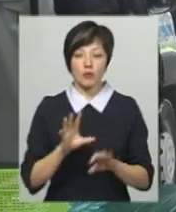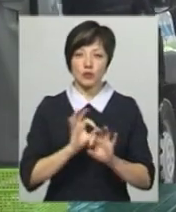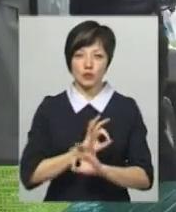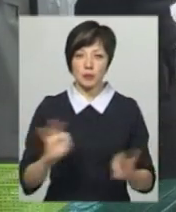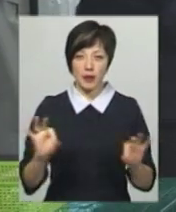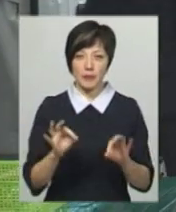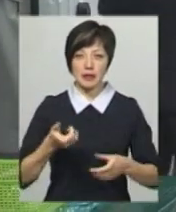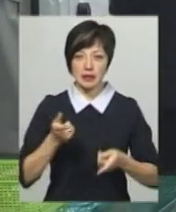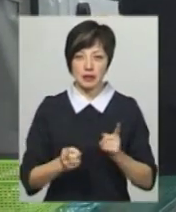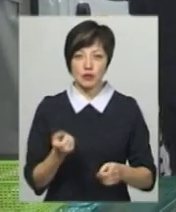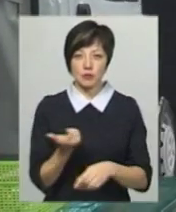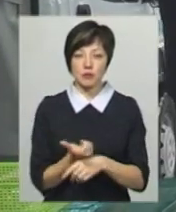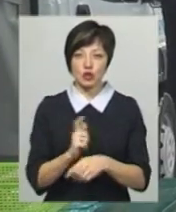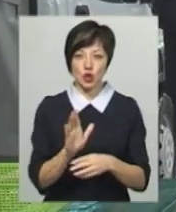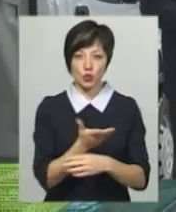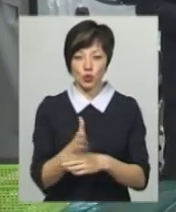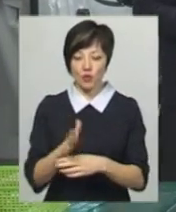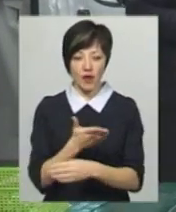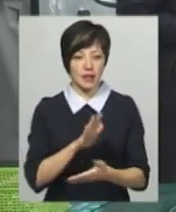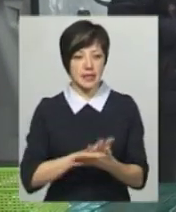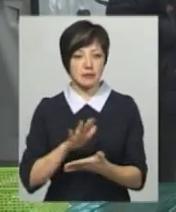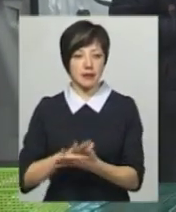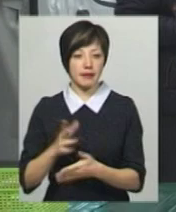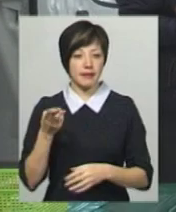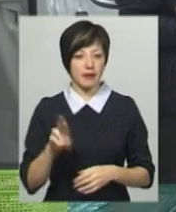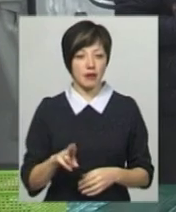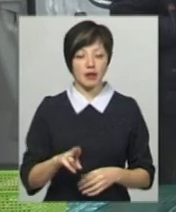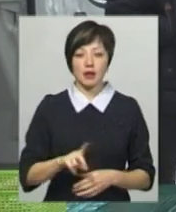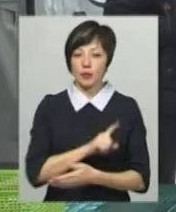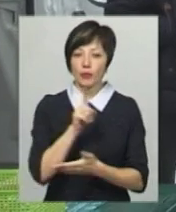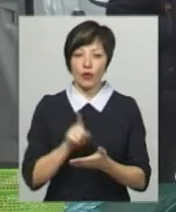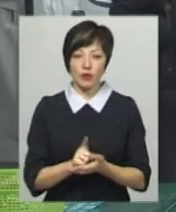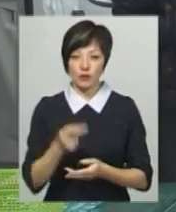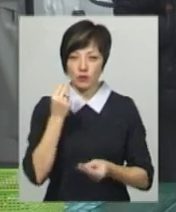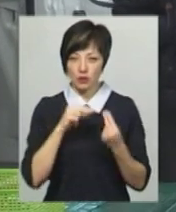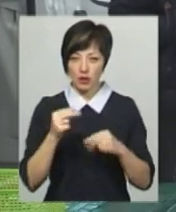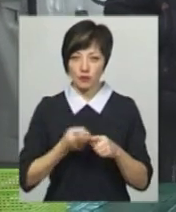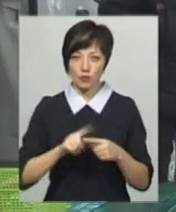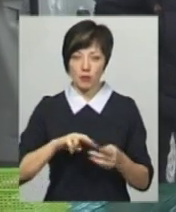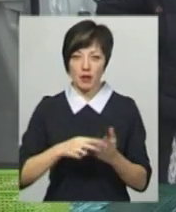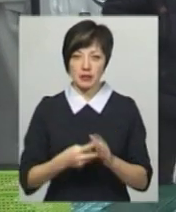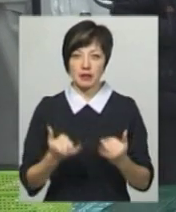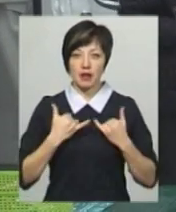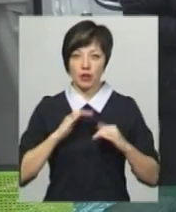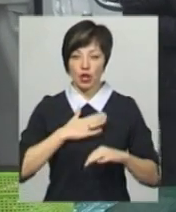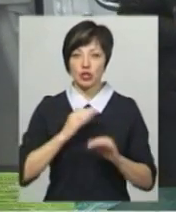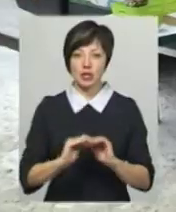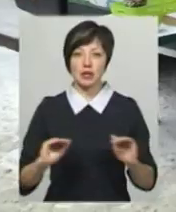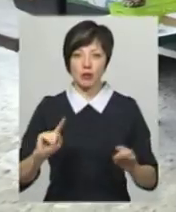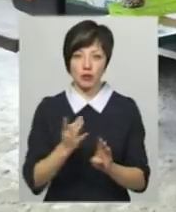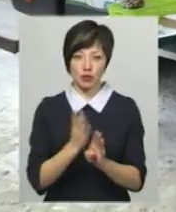нас дійсно було більше сортування взагалі сміття. Тобто повинно вдосконалюватися в цьому плані, бо це для наших дітей в першу